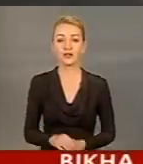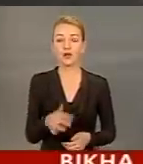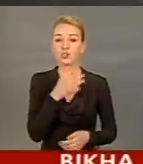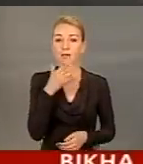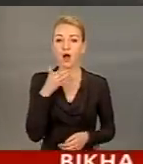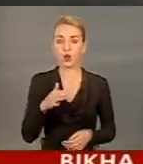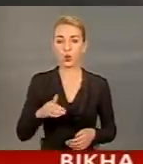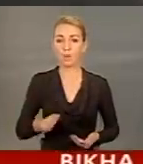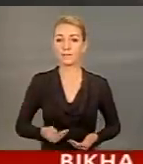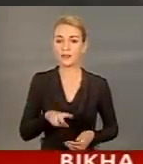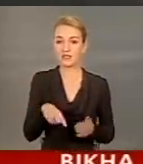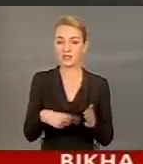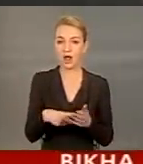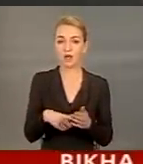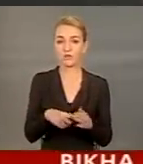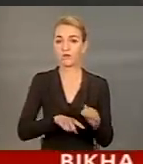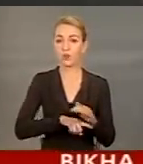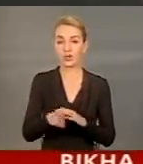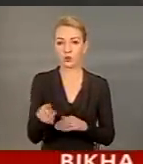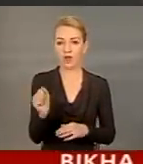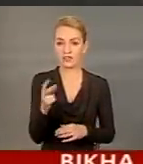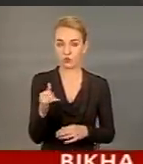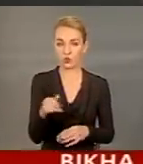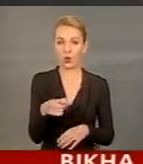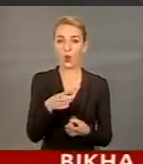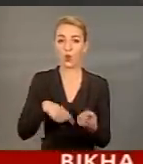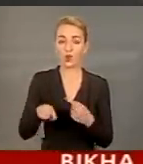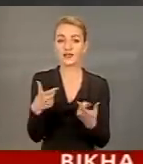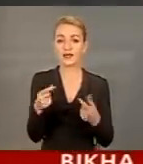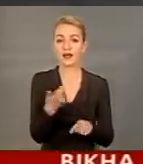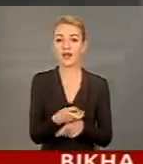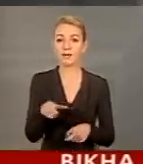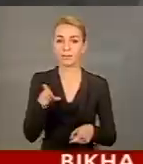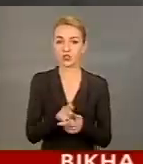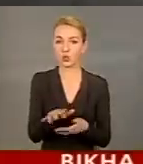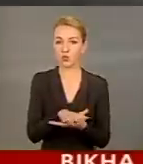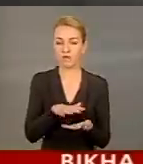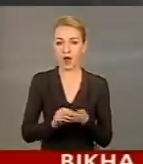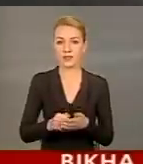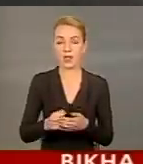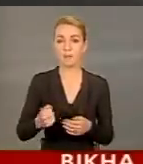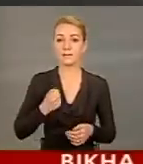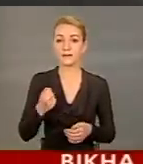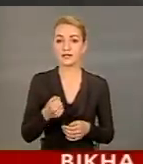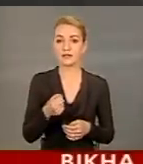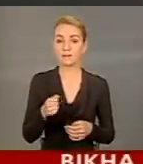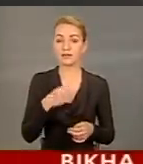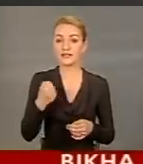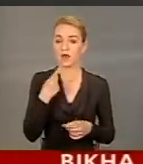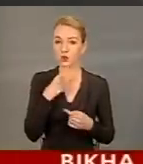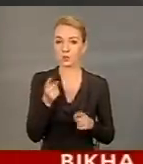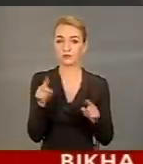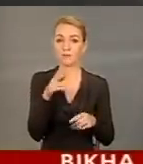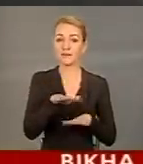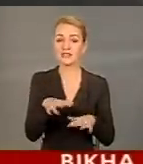Чимало містян покинуло Авдіївку. Головне – її околиці, де найбільші руйнування. Бійці кажуть, попри те, що місцеві